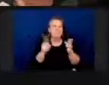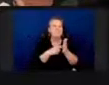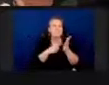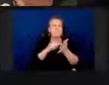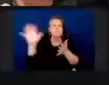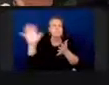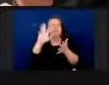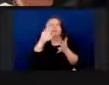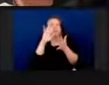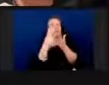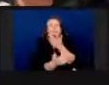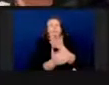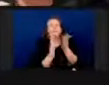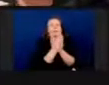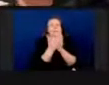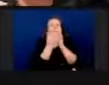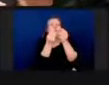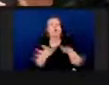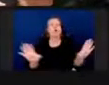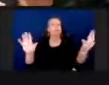Wanapofanya mambo wakati mwingine